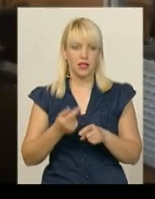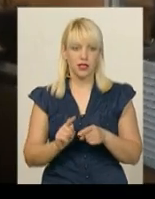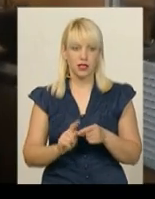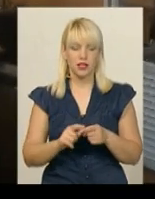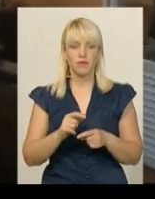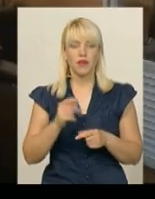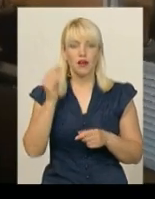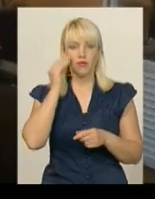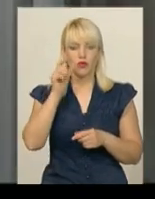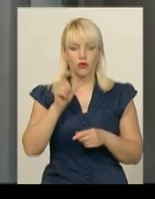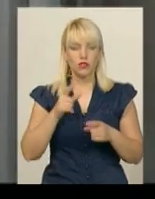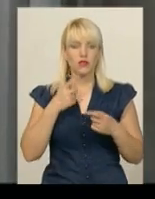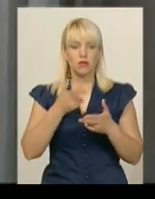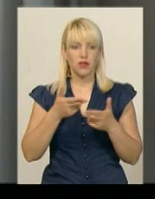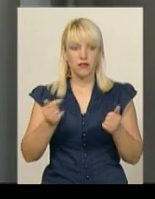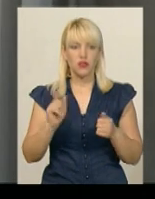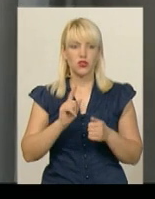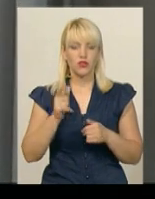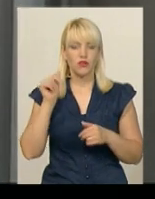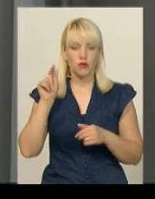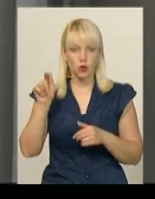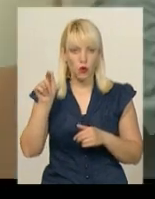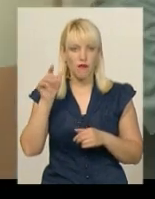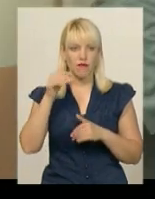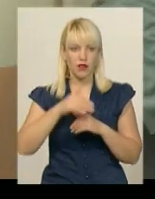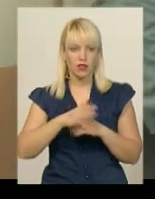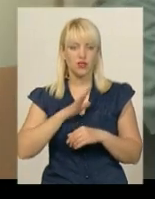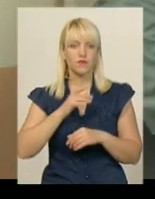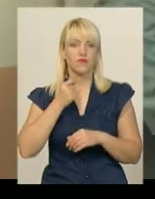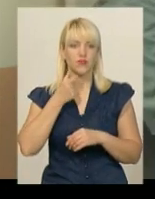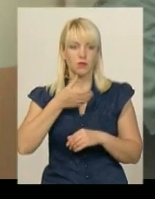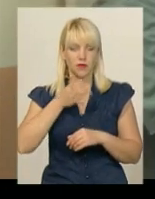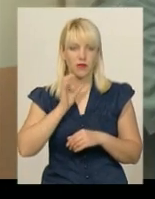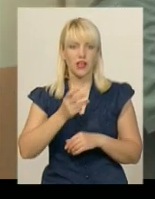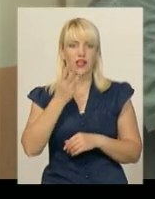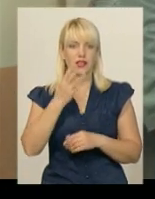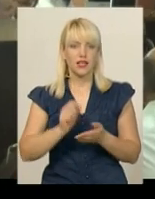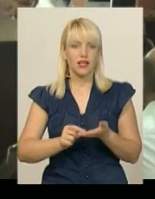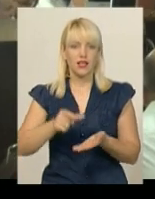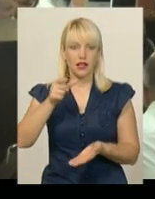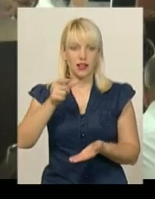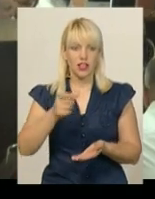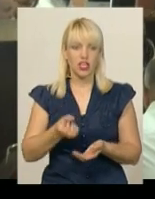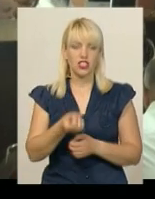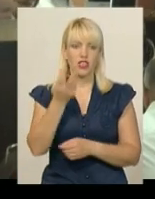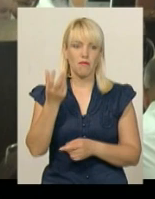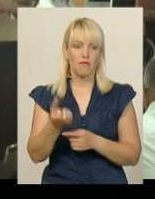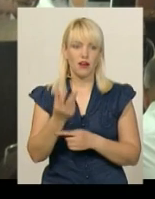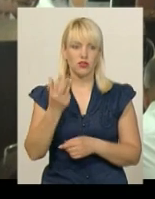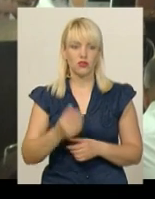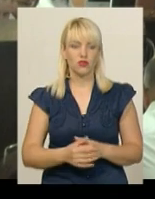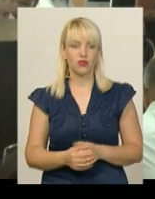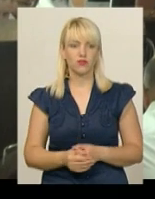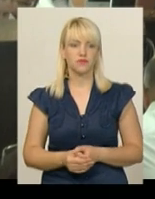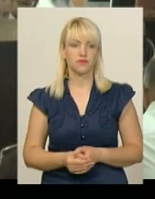суді підтвердив, що того вечора вживав алкоголь. За словами Романа Миколаєва, випив 3 келихи шампанського. А ви повідомляли присутніх, що ви все ж